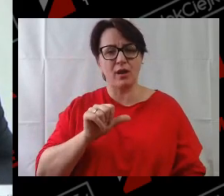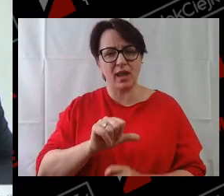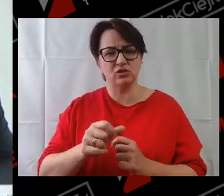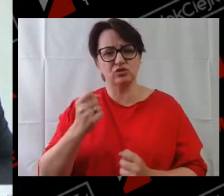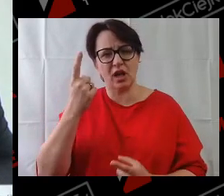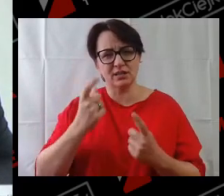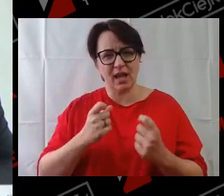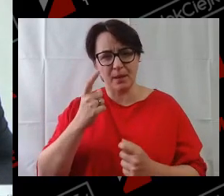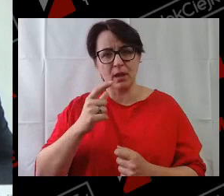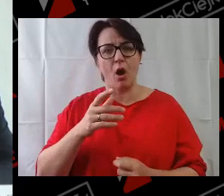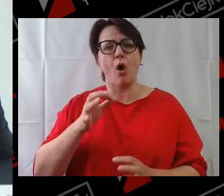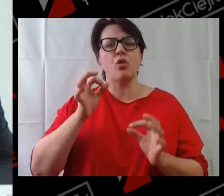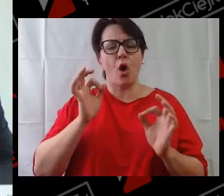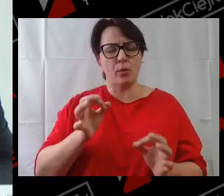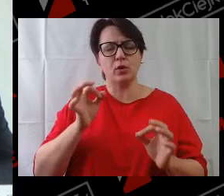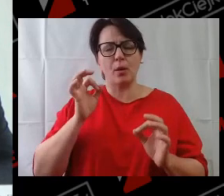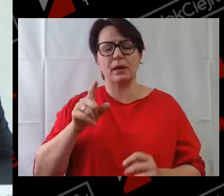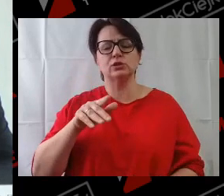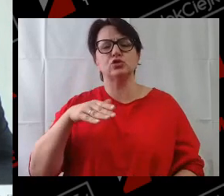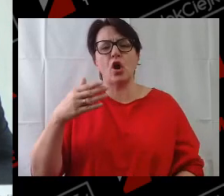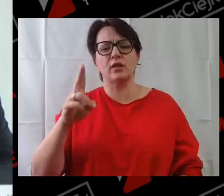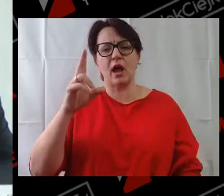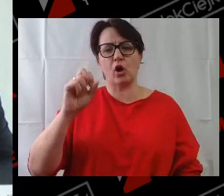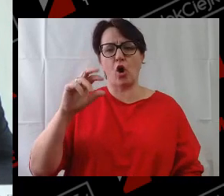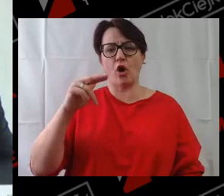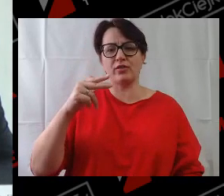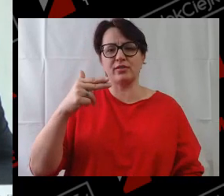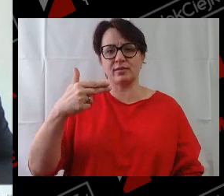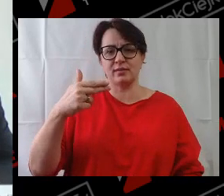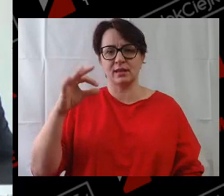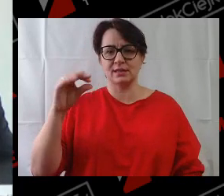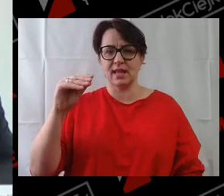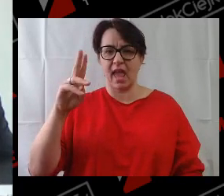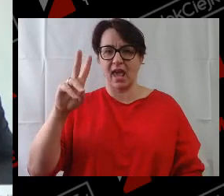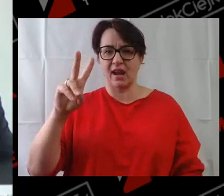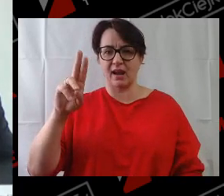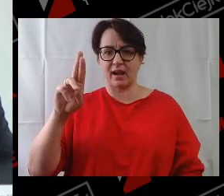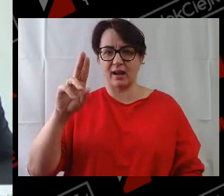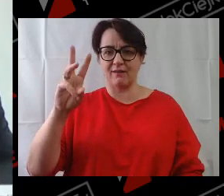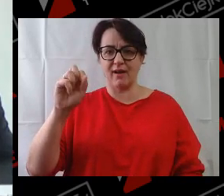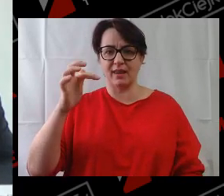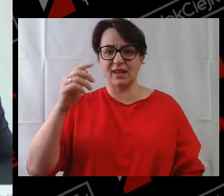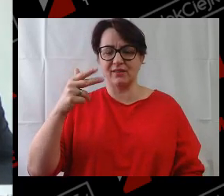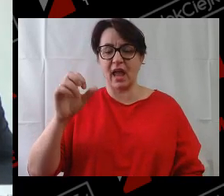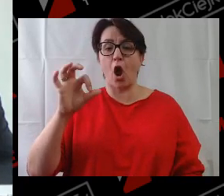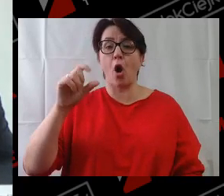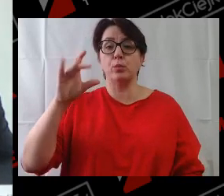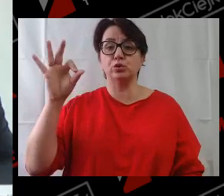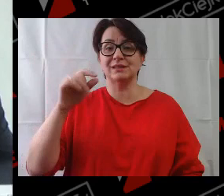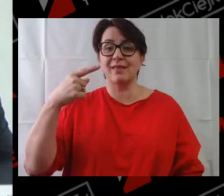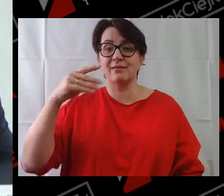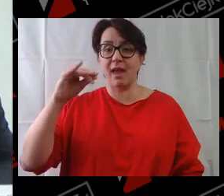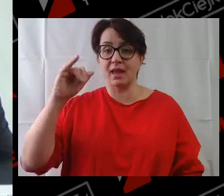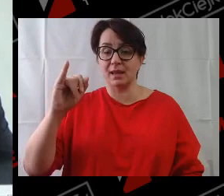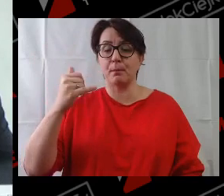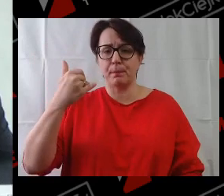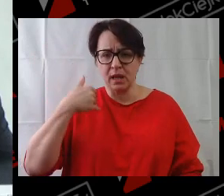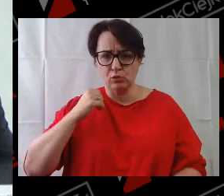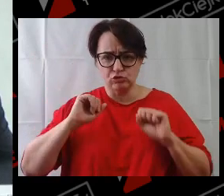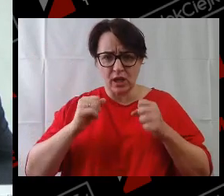w konserwatywnej działało Opus Dei wielu członków partii towarzyszy